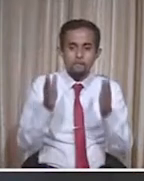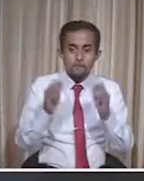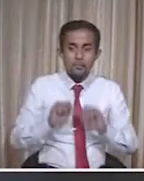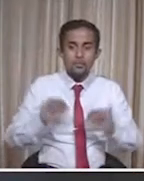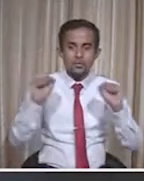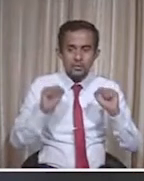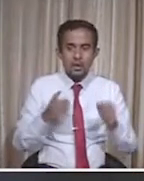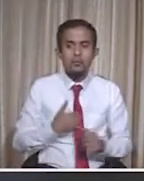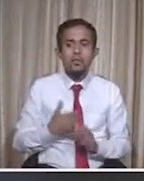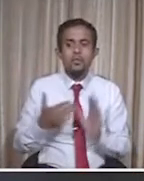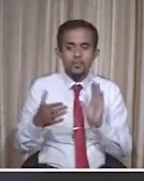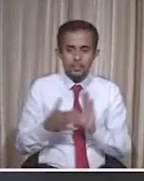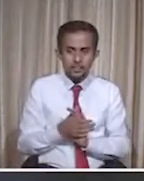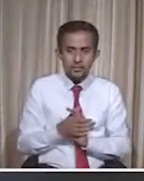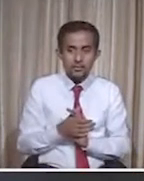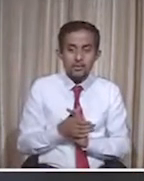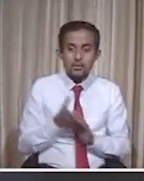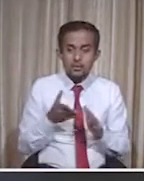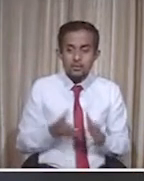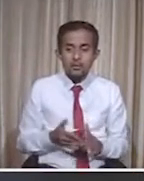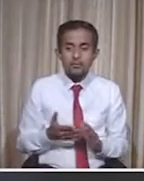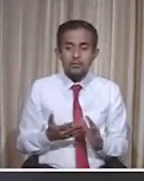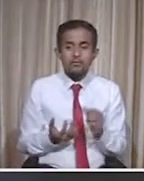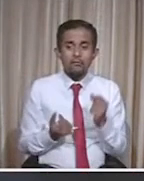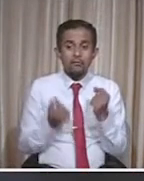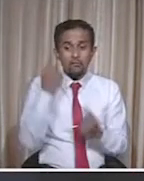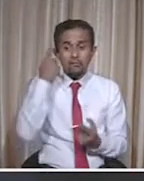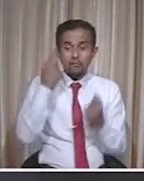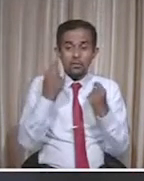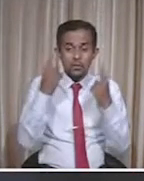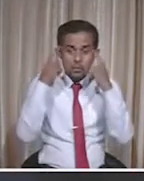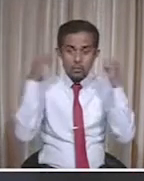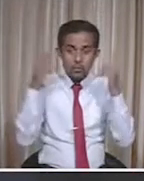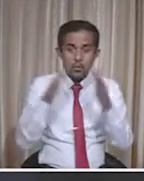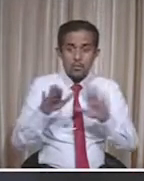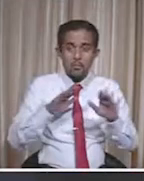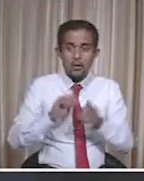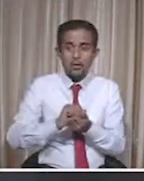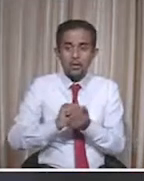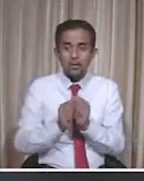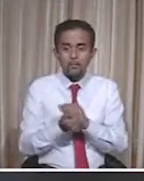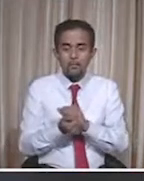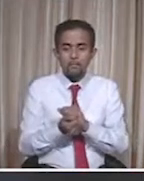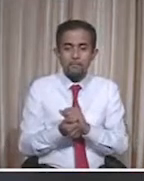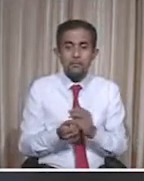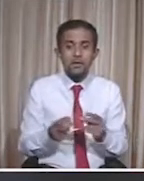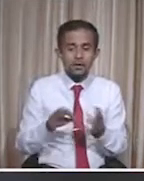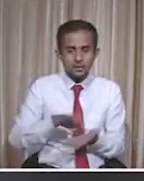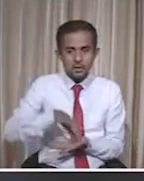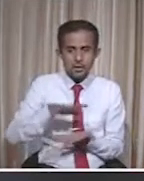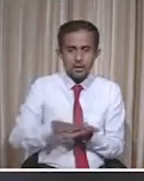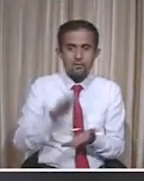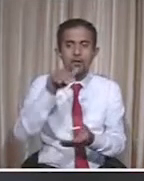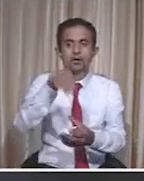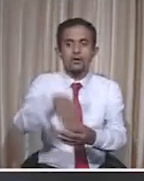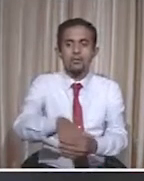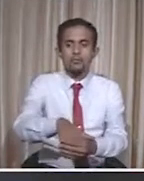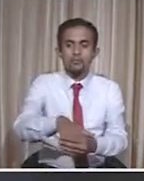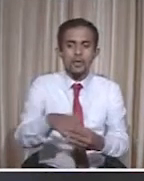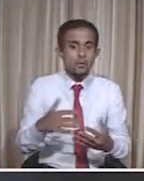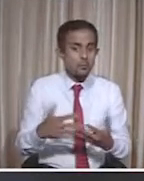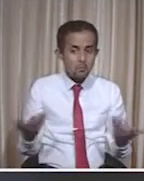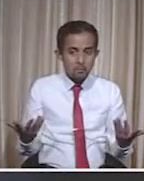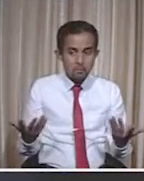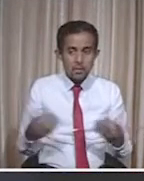ඒ අරගලෙත් අපි එකතු වෙලා මේ අත්නොමතික උද්දච්ච පාලනේ වෙනස් කිරීම සඳහා අපි අනිවාර්යයෙන් මැදිහත් වෙනවා. ඒක